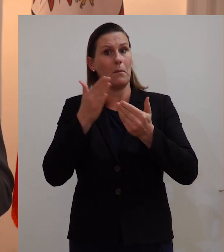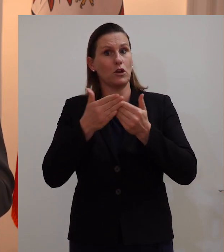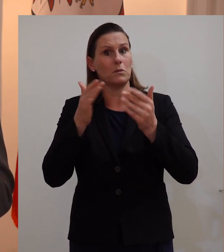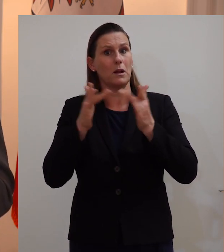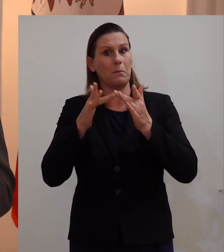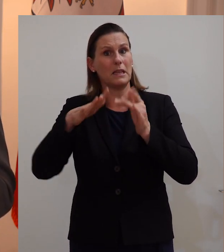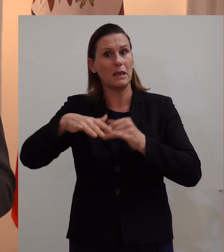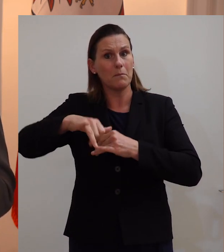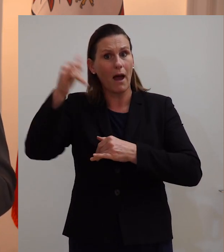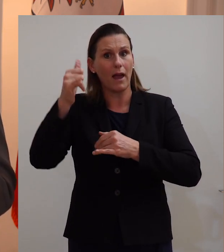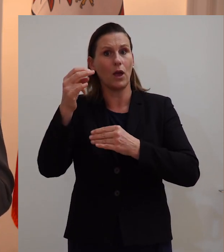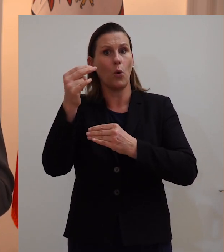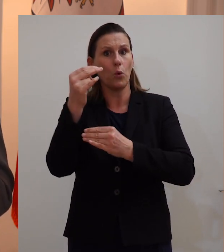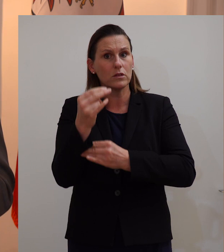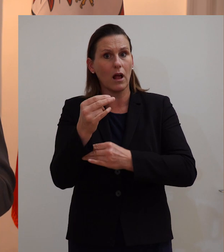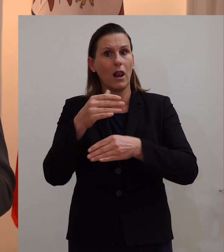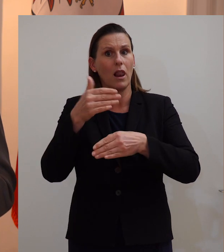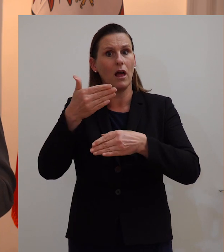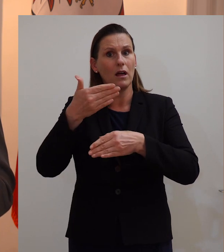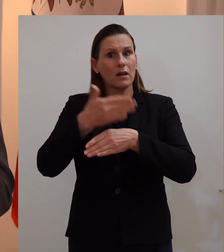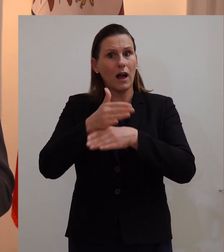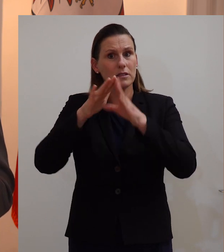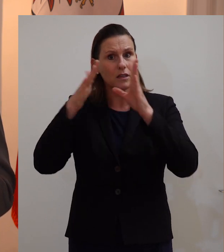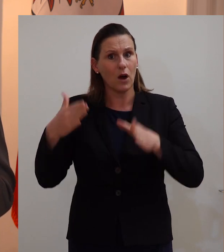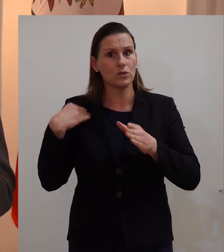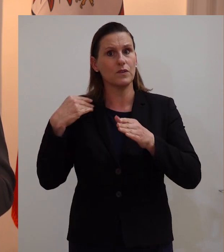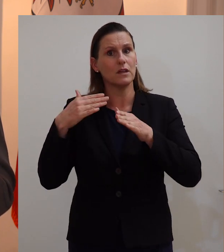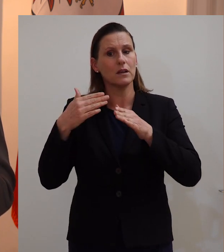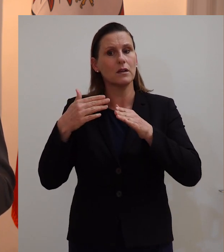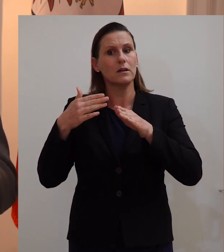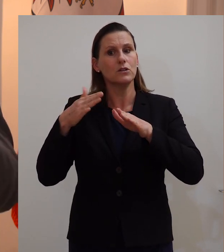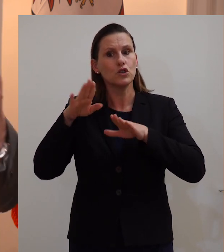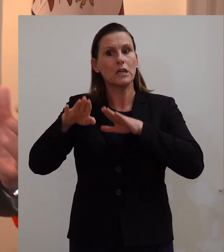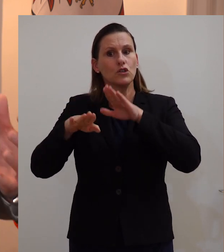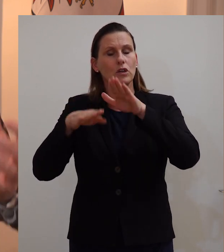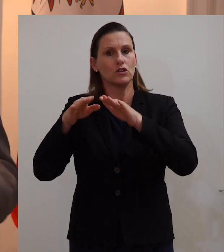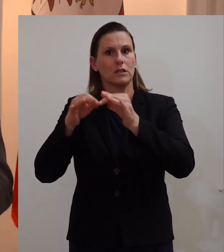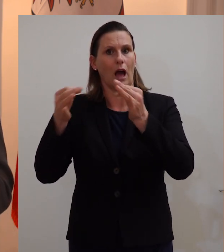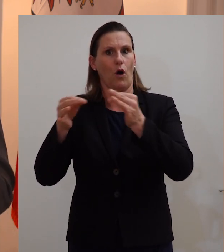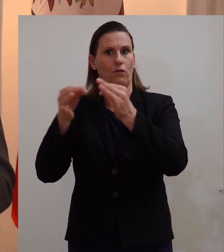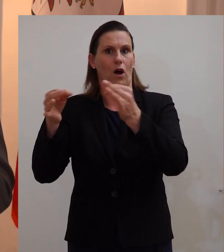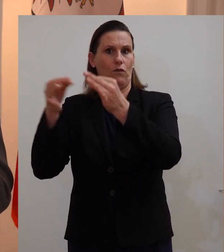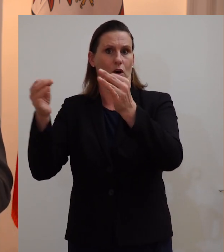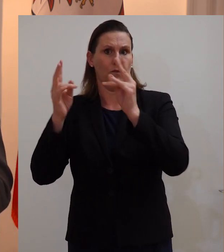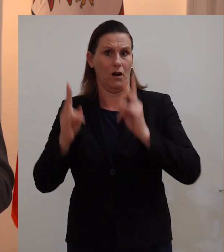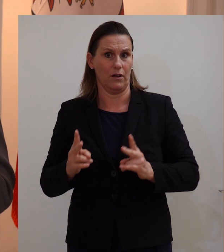und Gastronomiebetriebe stufenweise geöffnet werden können. Die Regelungen